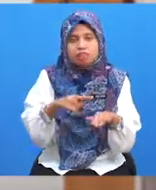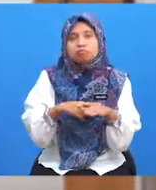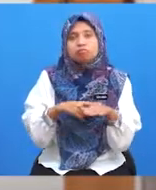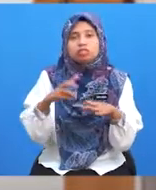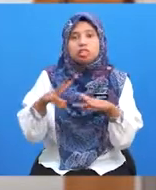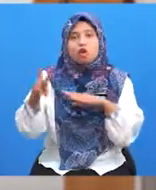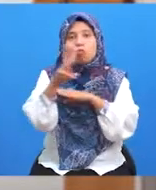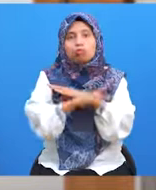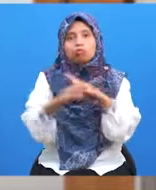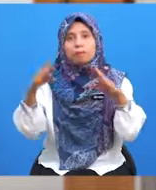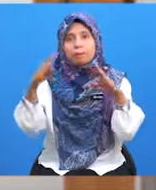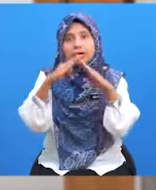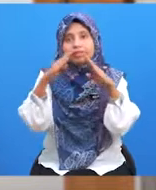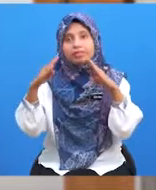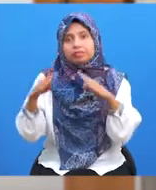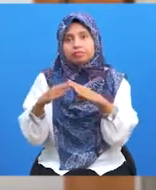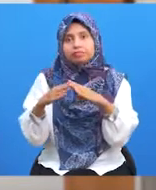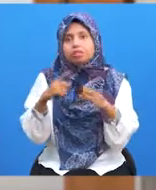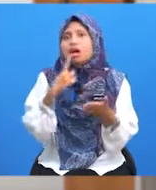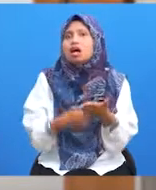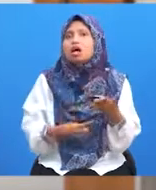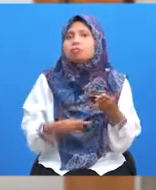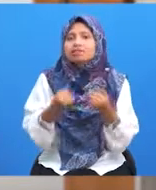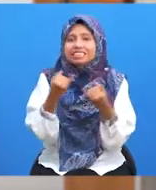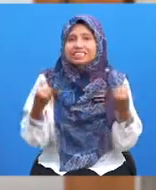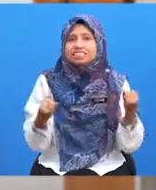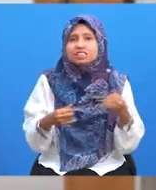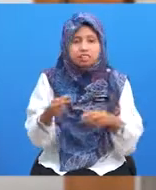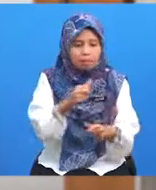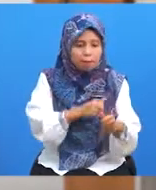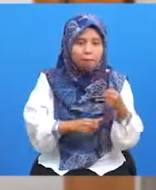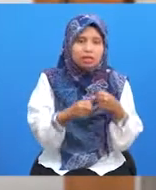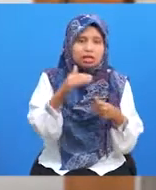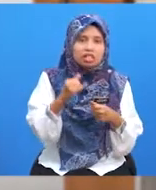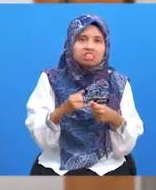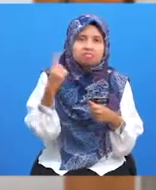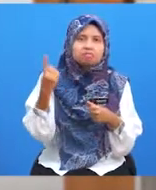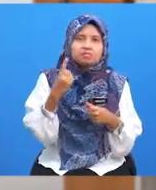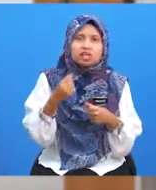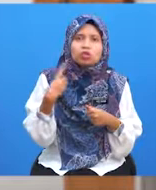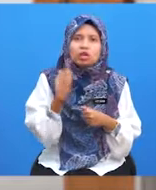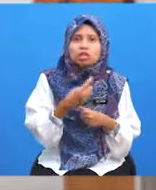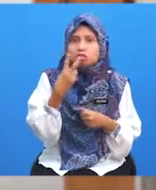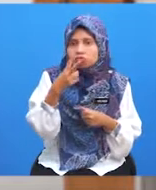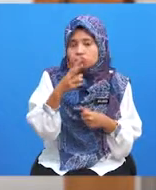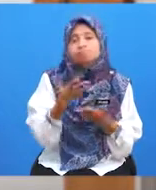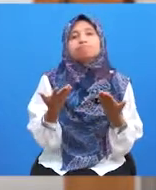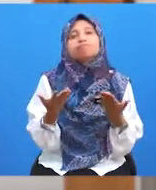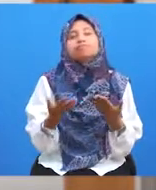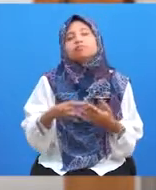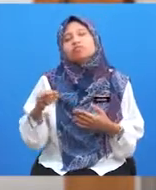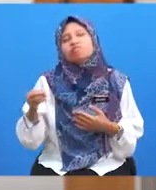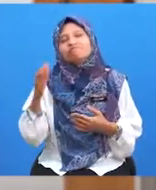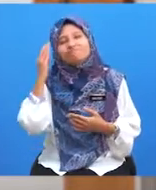apakah jenis perniagaan yang semakin berkembang dengan rancak nya Pada masa ini ah mesin